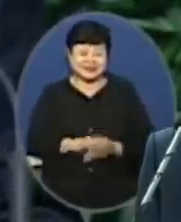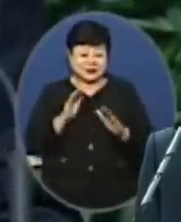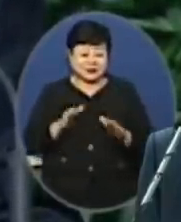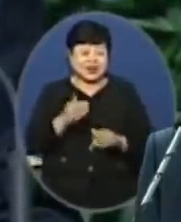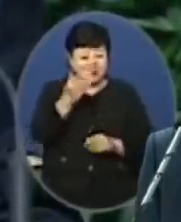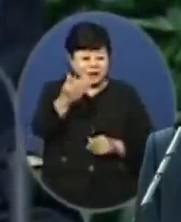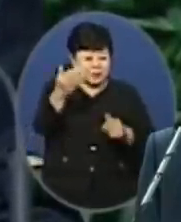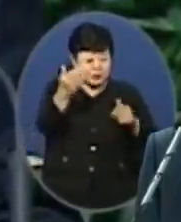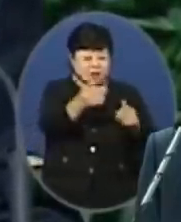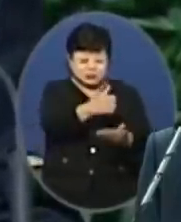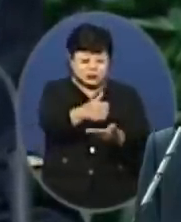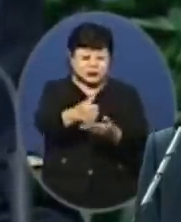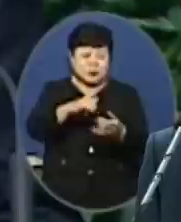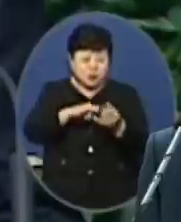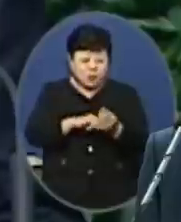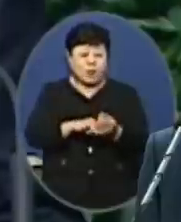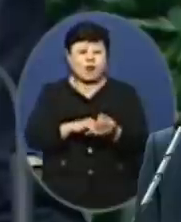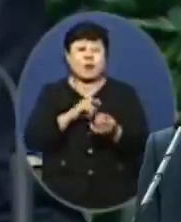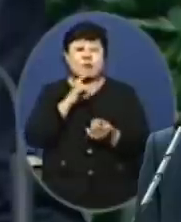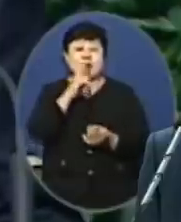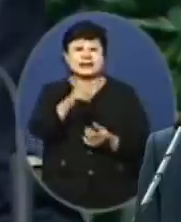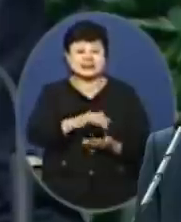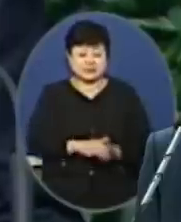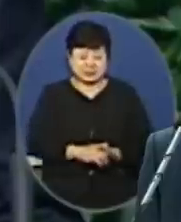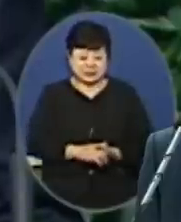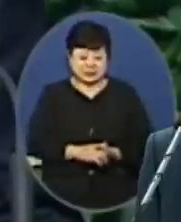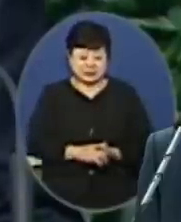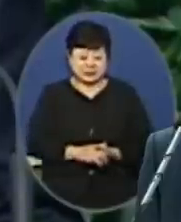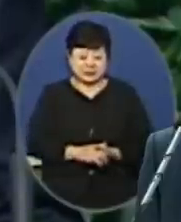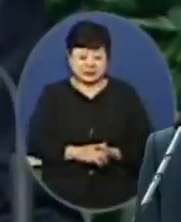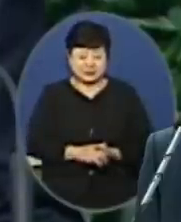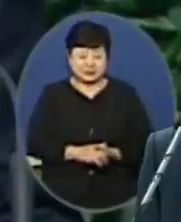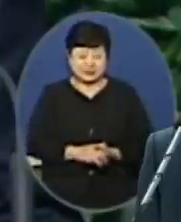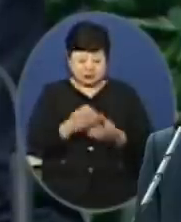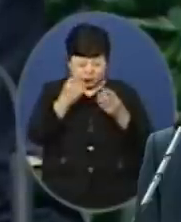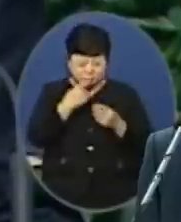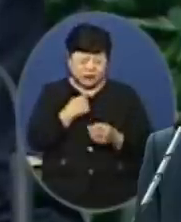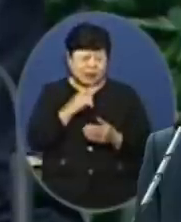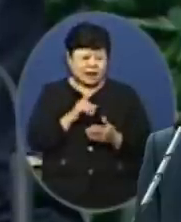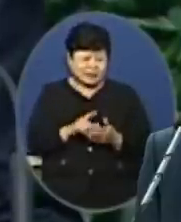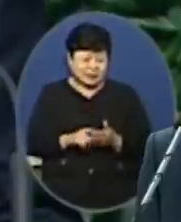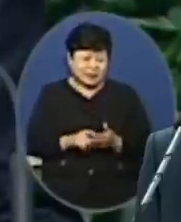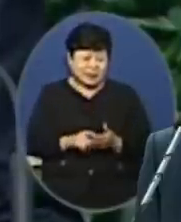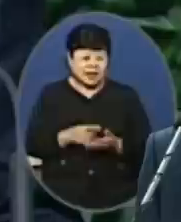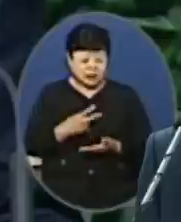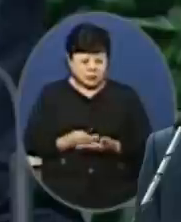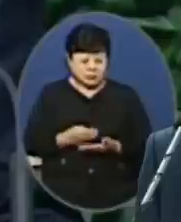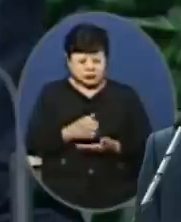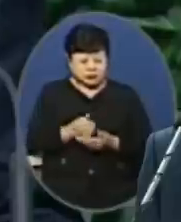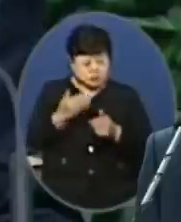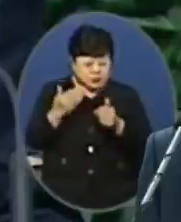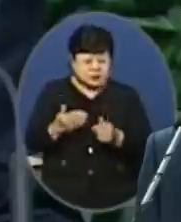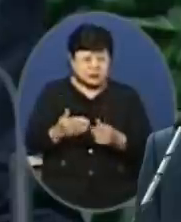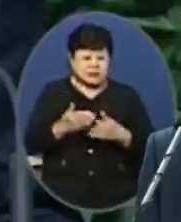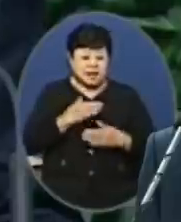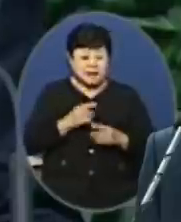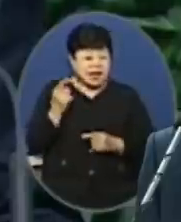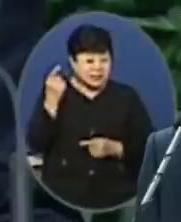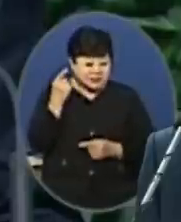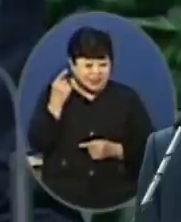오늘날 여러분에게 주님이 꼭 그 말을 성령으로 하십니다. 여러분이 고통당해서 몸부림치면 주님께서 내 말